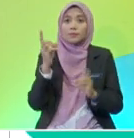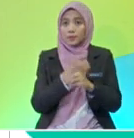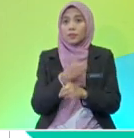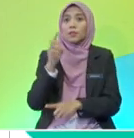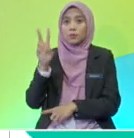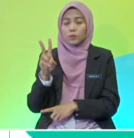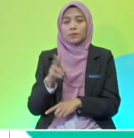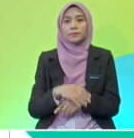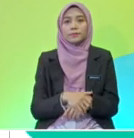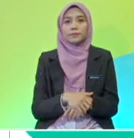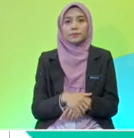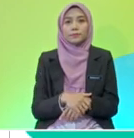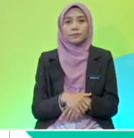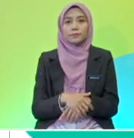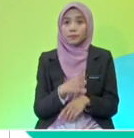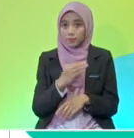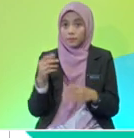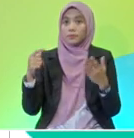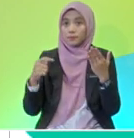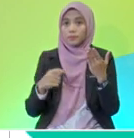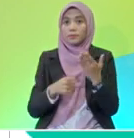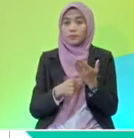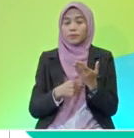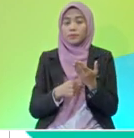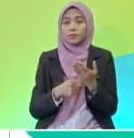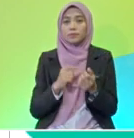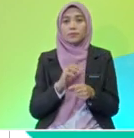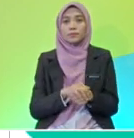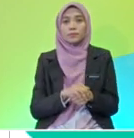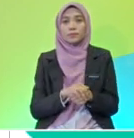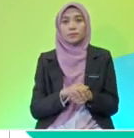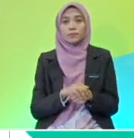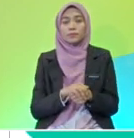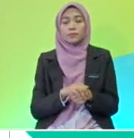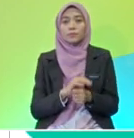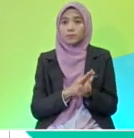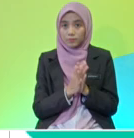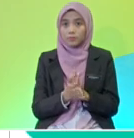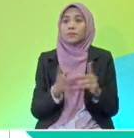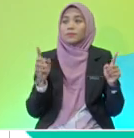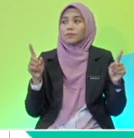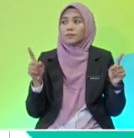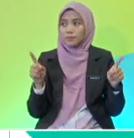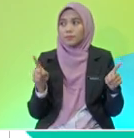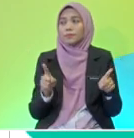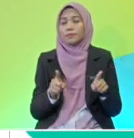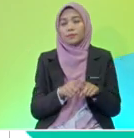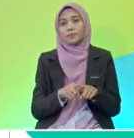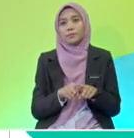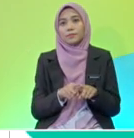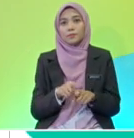jadi kita tambah ada bakso ya Ada Baki 5 darat 210 Jawabannya masih sama lah dua